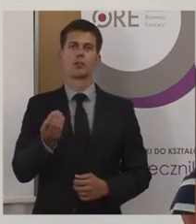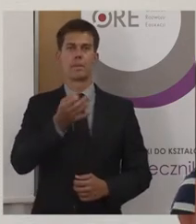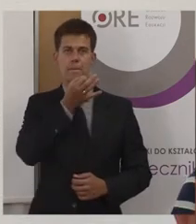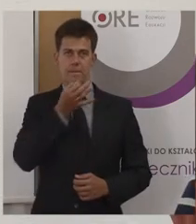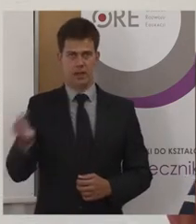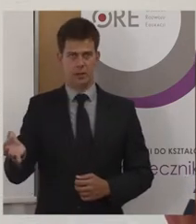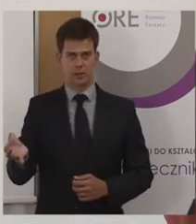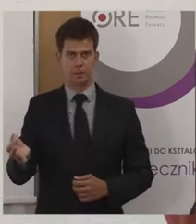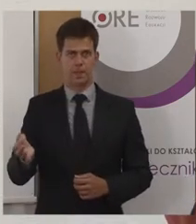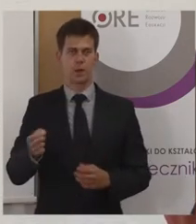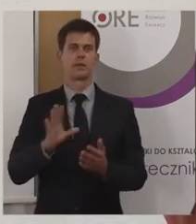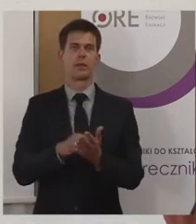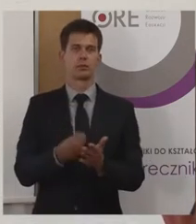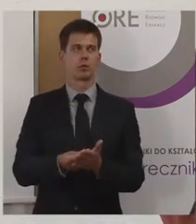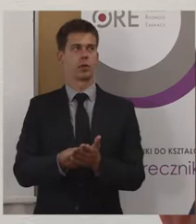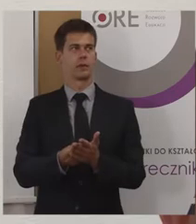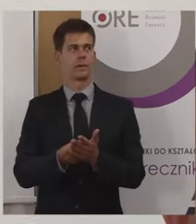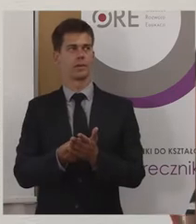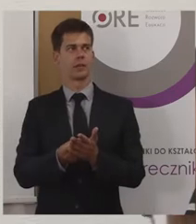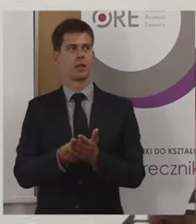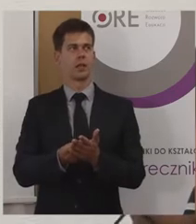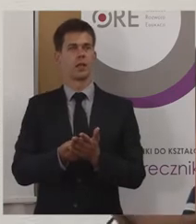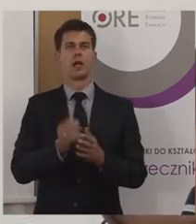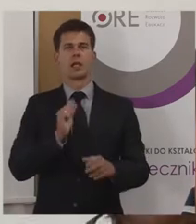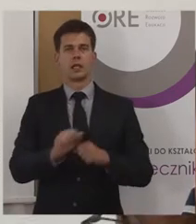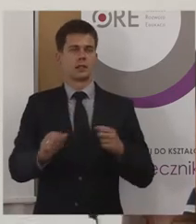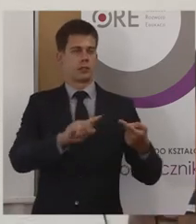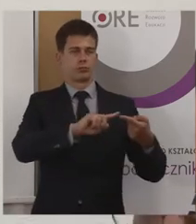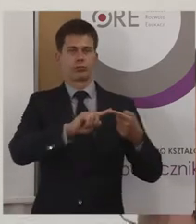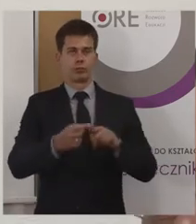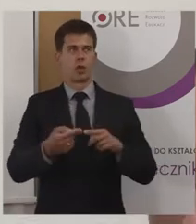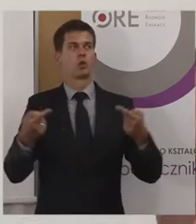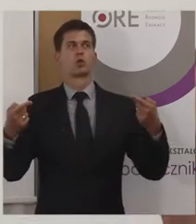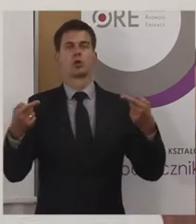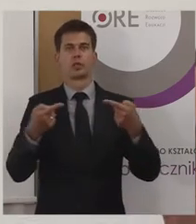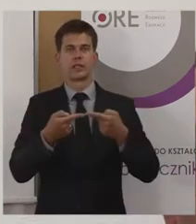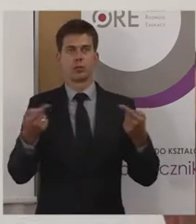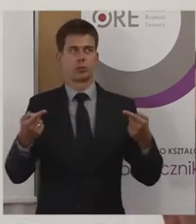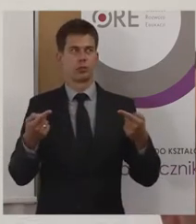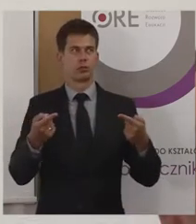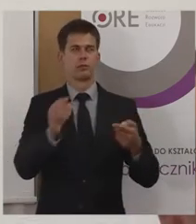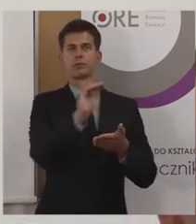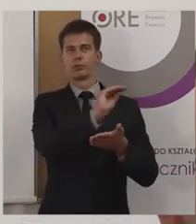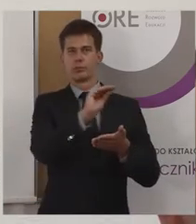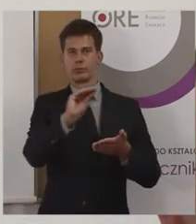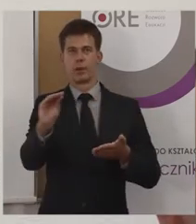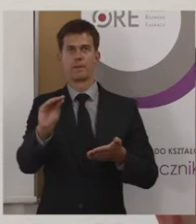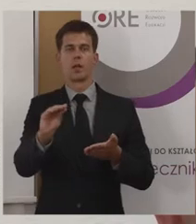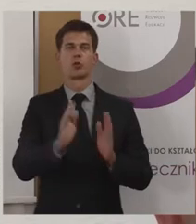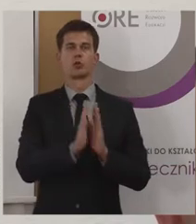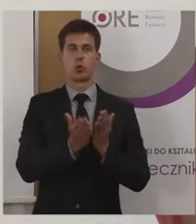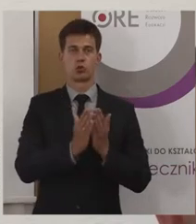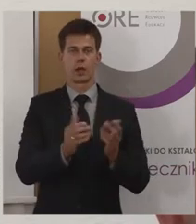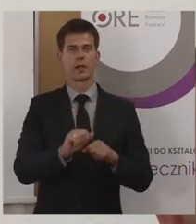jednocześnie w tym wystąpieniu pana Witka była taka definicja dostępności powiedziana, wyświetlona na ekranie, że podręcznik jest dostępny,